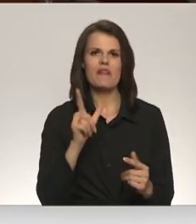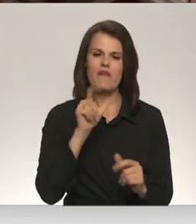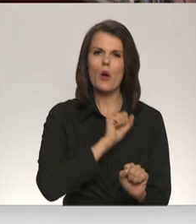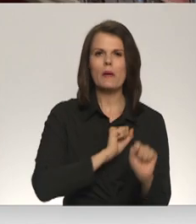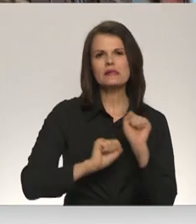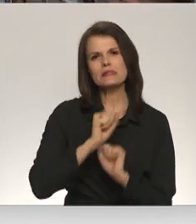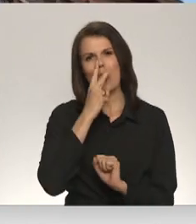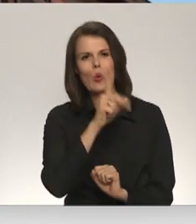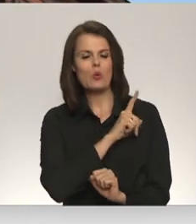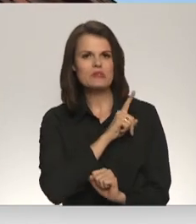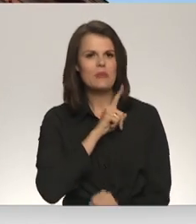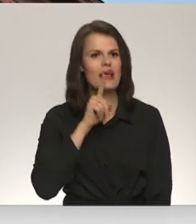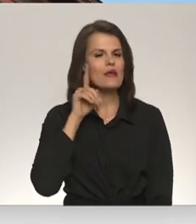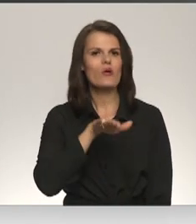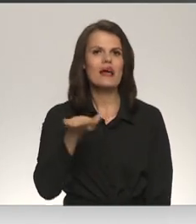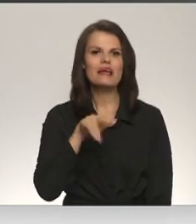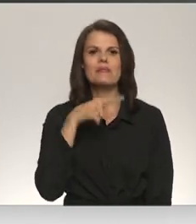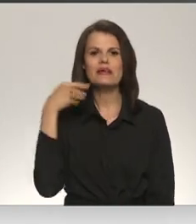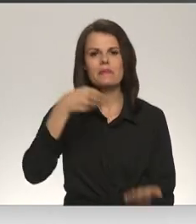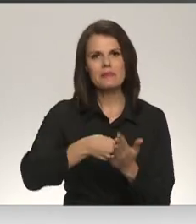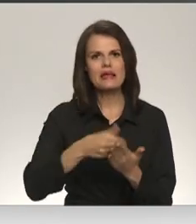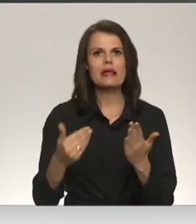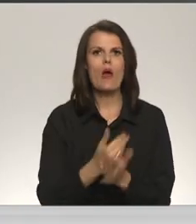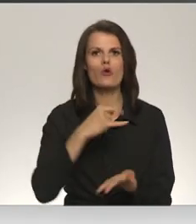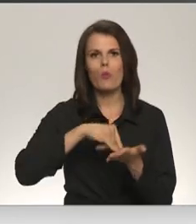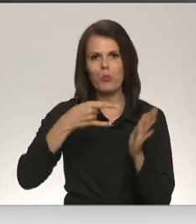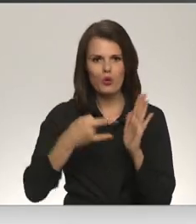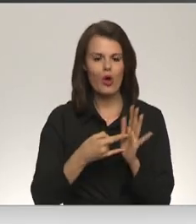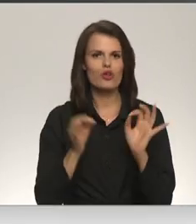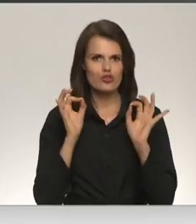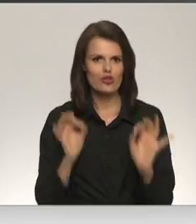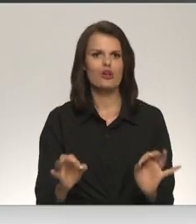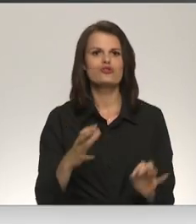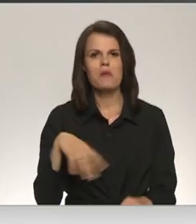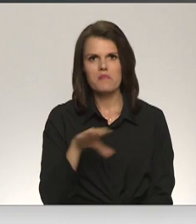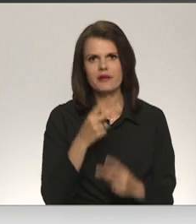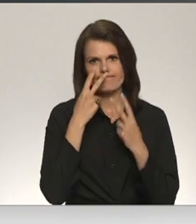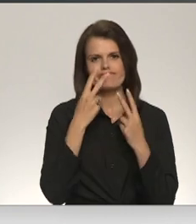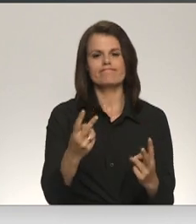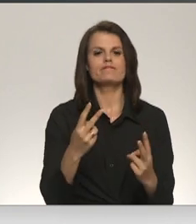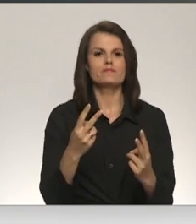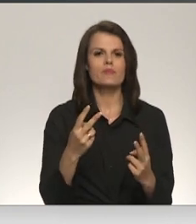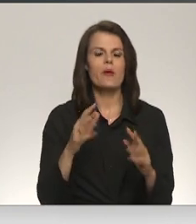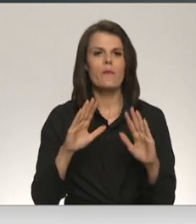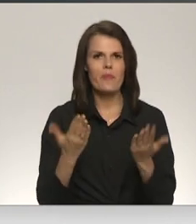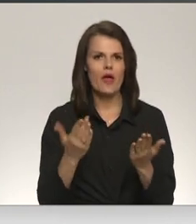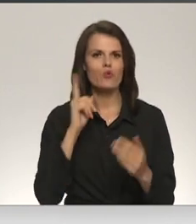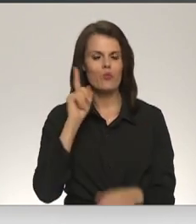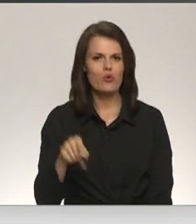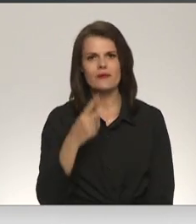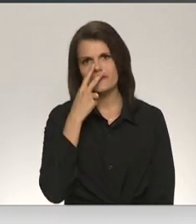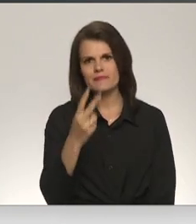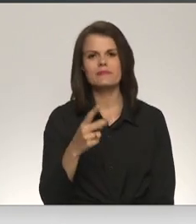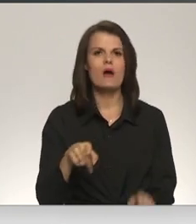piesardzīgāki. Jaunās ģimenes noteikti vēlas pirkt jaunajos projektos, tiešām to mēs ļoti labi varam novērot, bet, nu, protams, ir